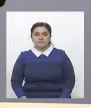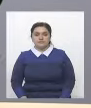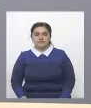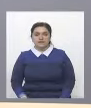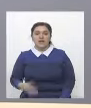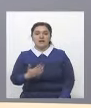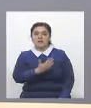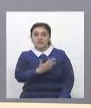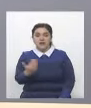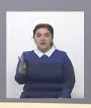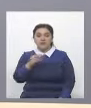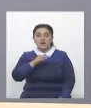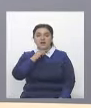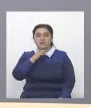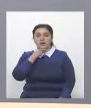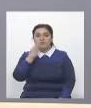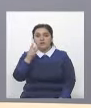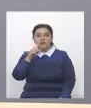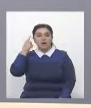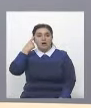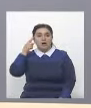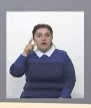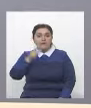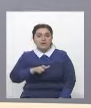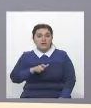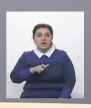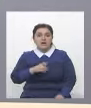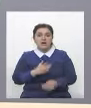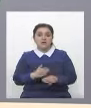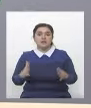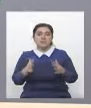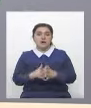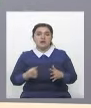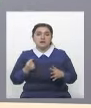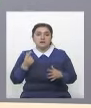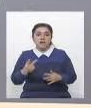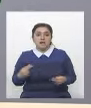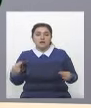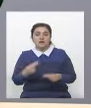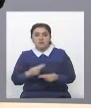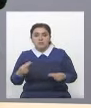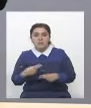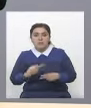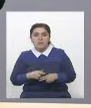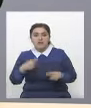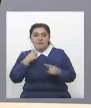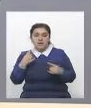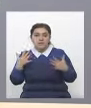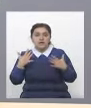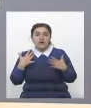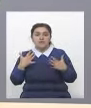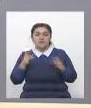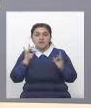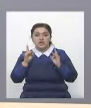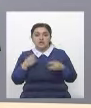Наверное, вы все обратили внимание, что автор умело переплетает несколько тем. Наиболее